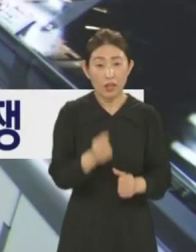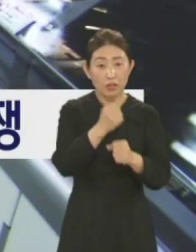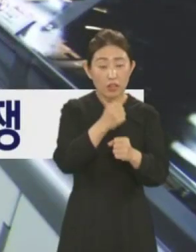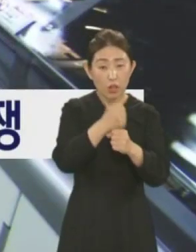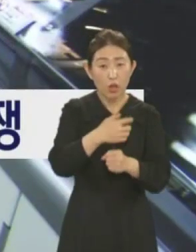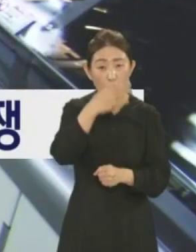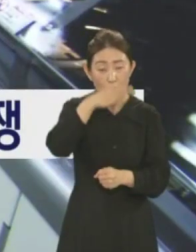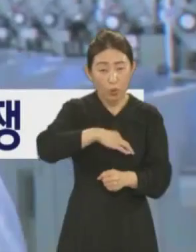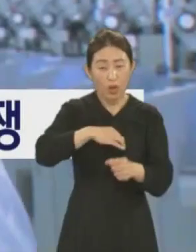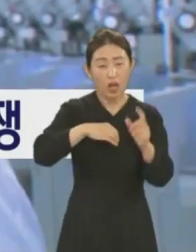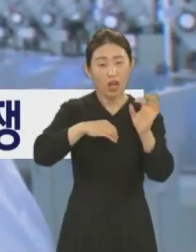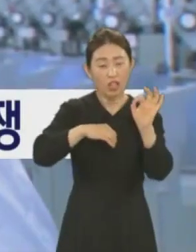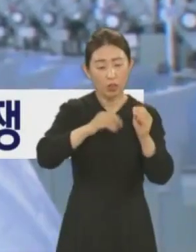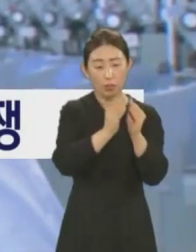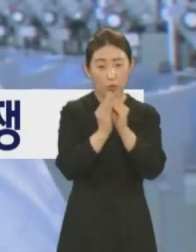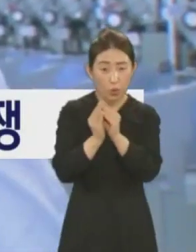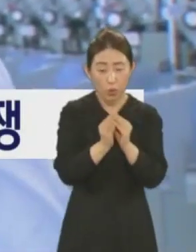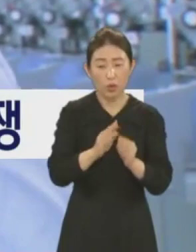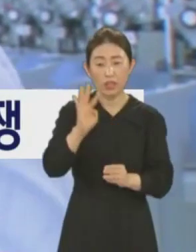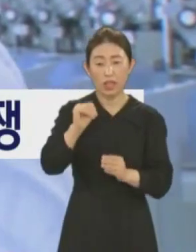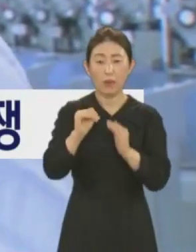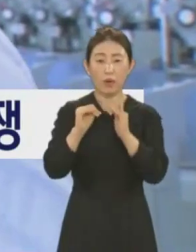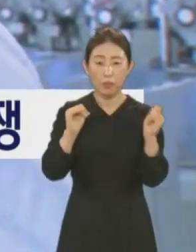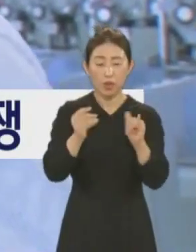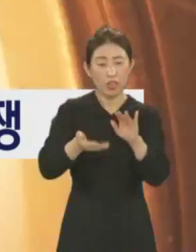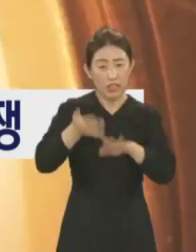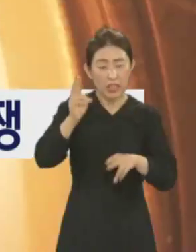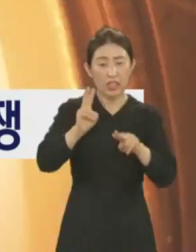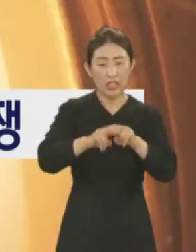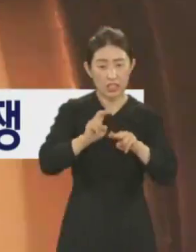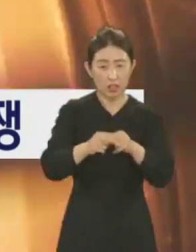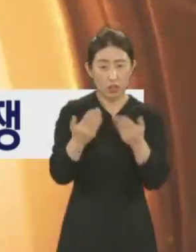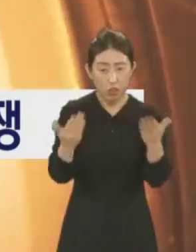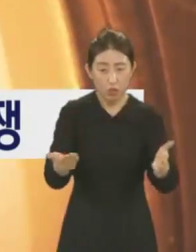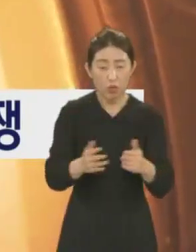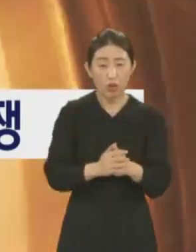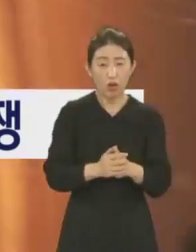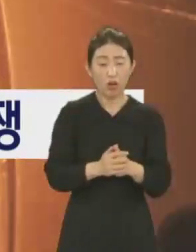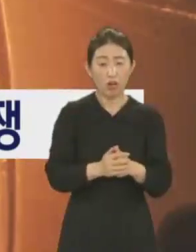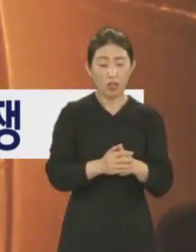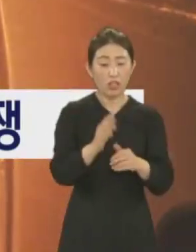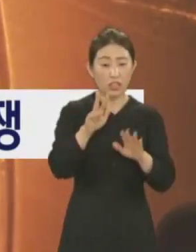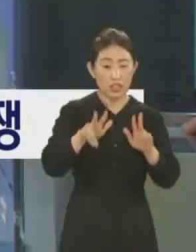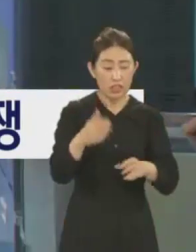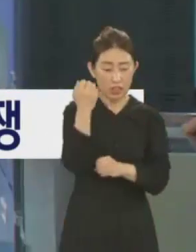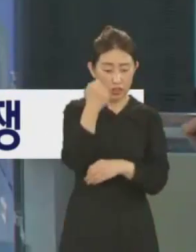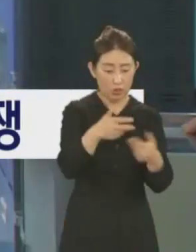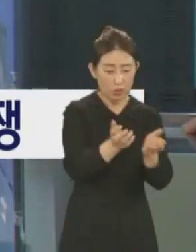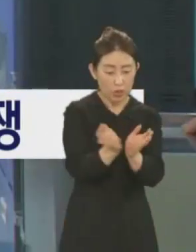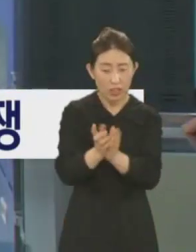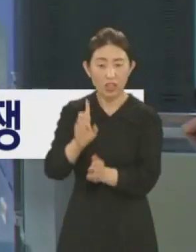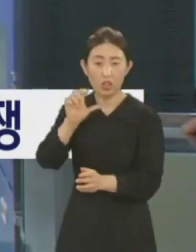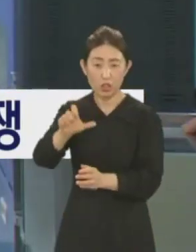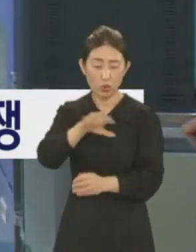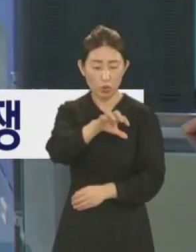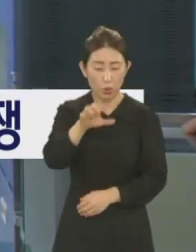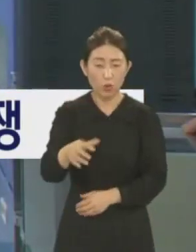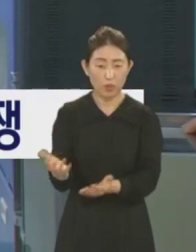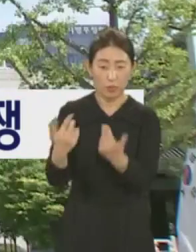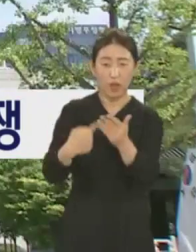유발 효과만 10조원이 넘고 4만명 이상 일자리 창출이 예상돼 15개 지자체가 결사적으로 유치경쟁에